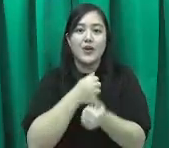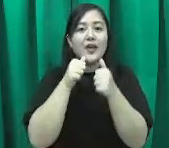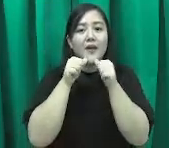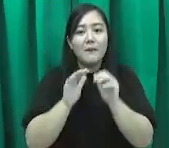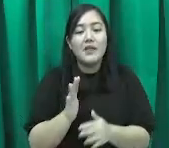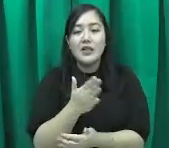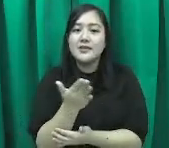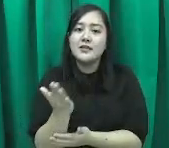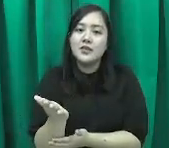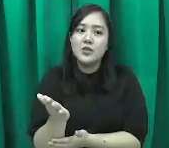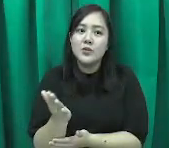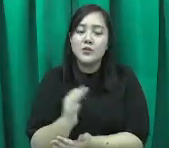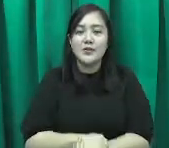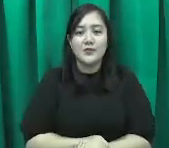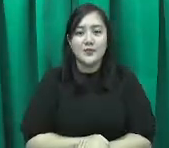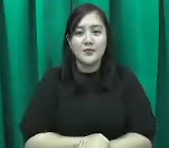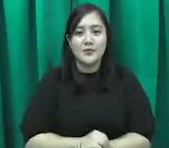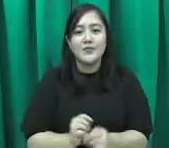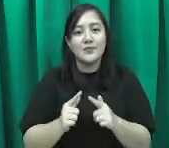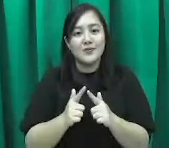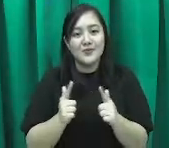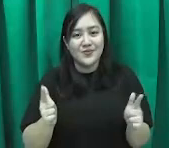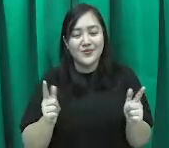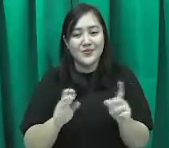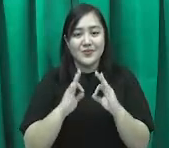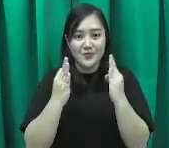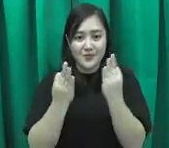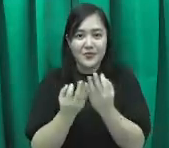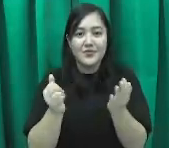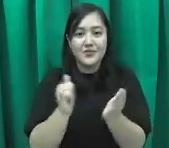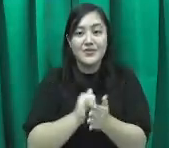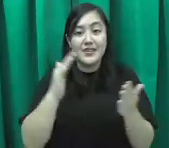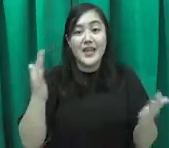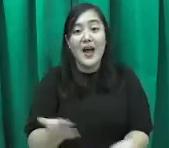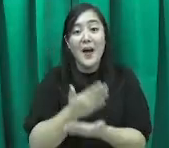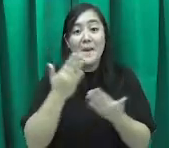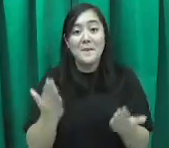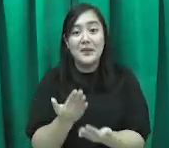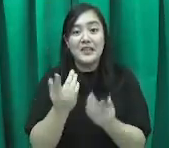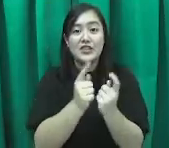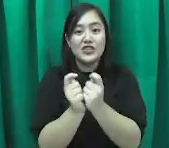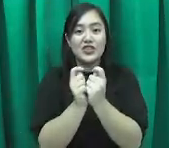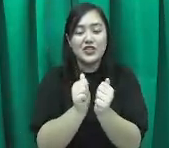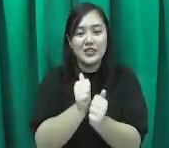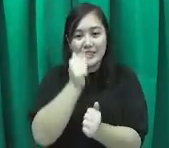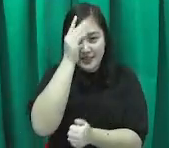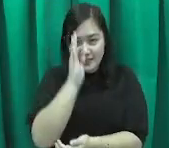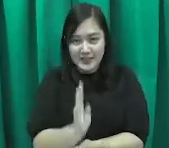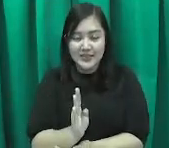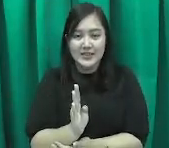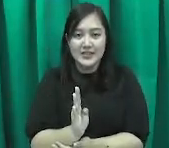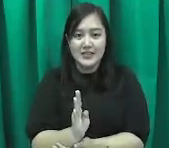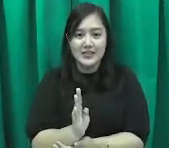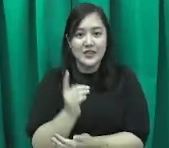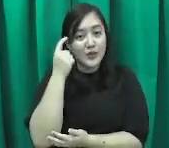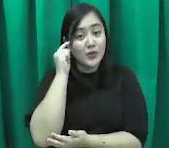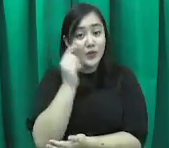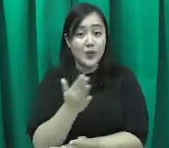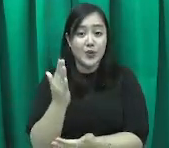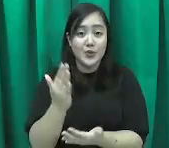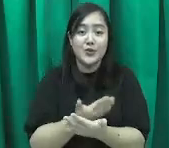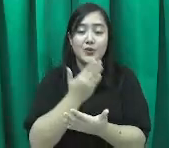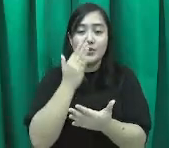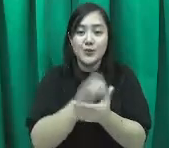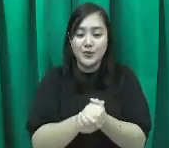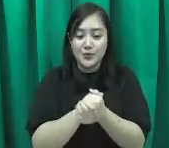At napakaganda ang isang pamilya na masaya, nakasakasama ang Panginoon. Ayan, sa mga young couples, lalo sa mga young